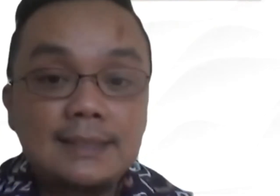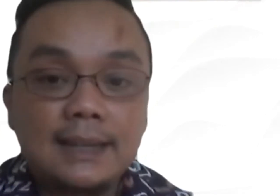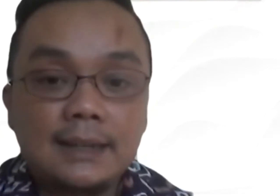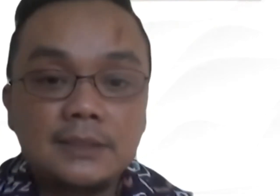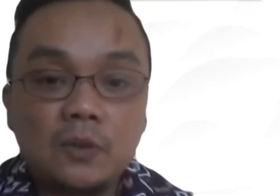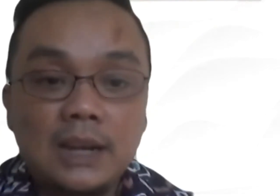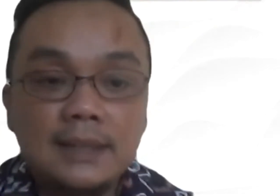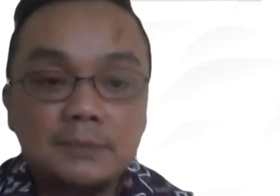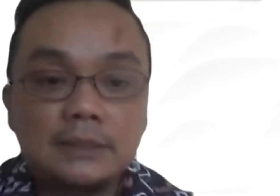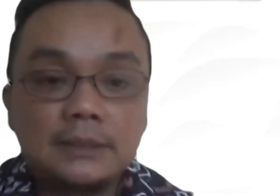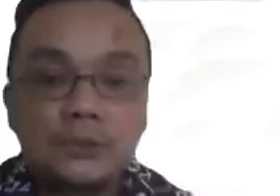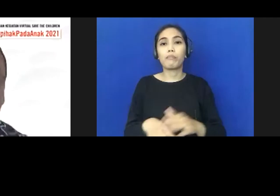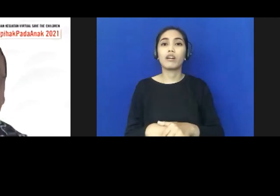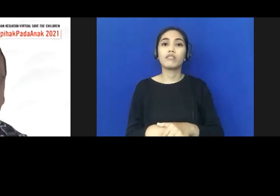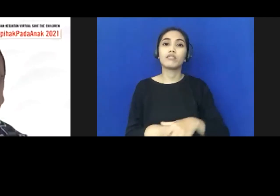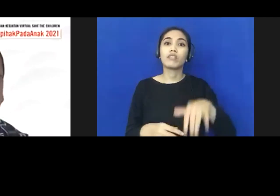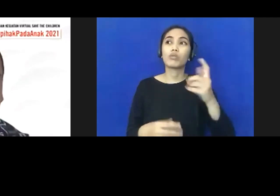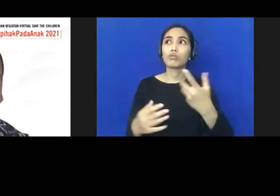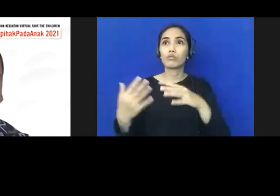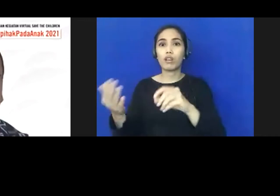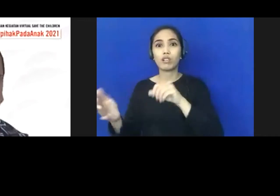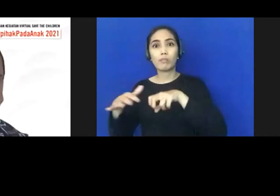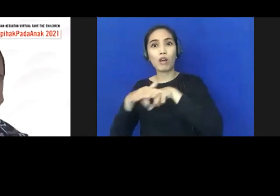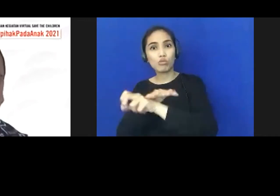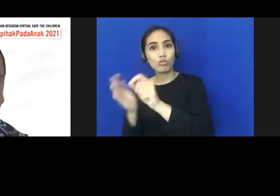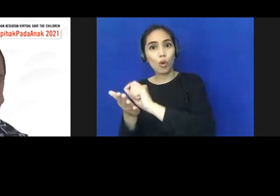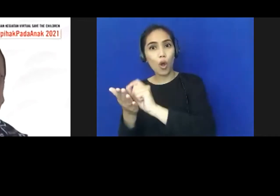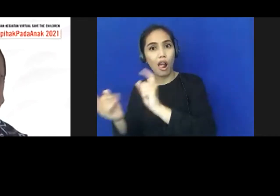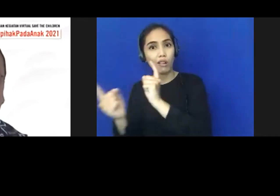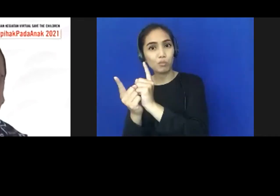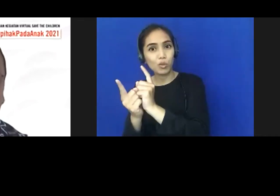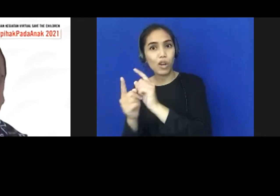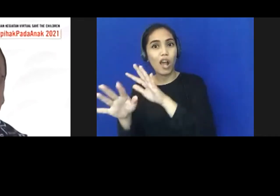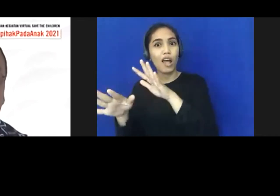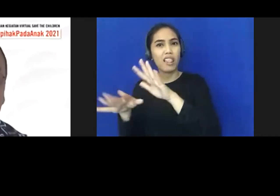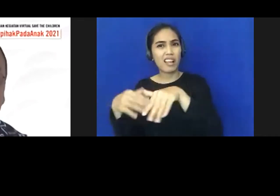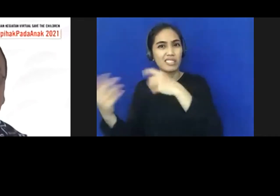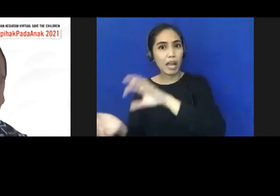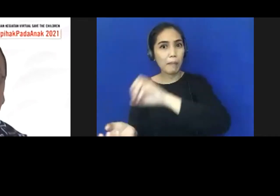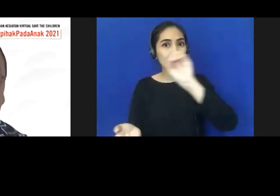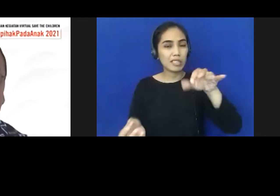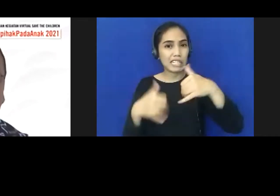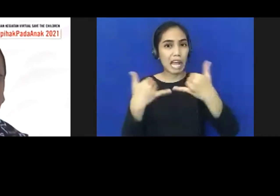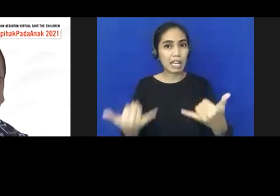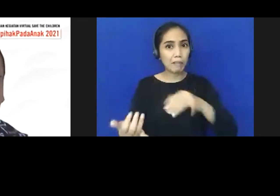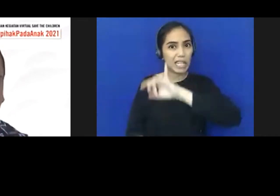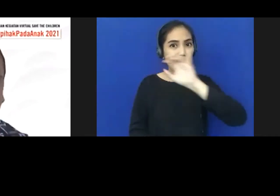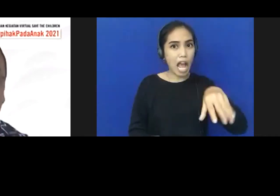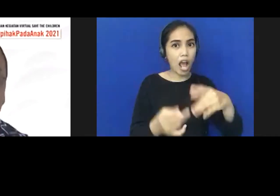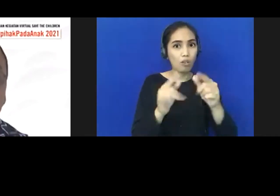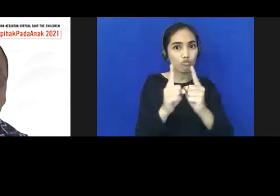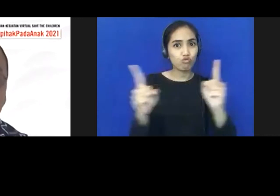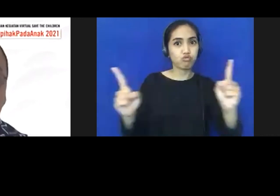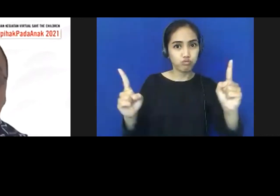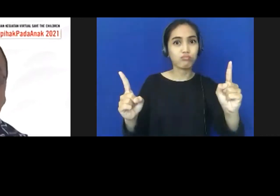mungkin belajar, sekolah, seperti itu juga banyak hal yang perlu adaptasi gitu loh. Mungkin juga bahkan cara